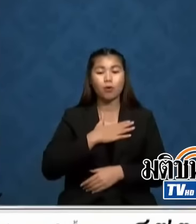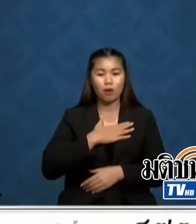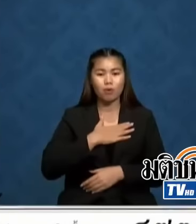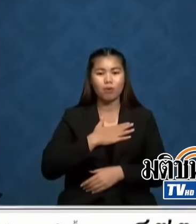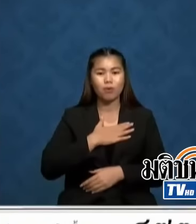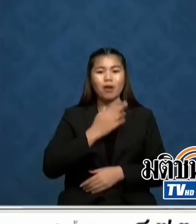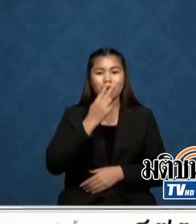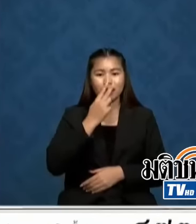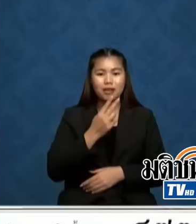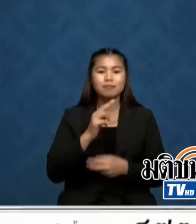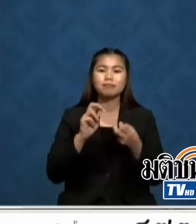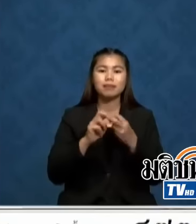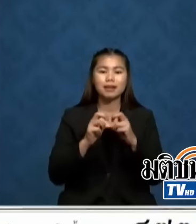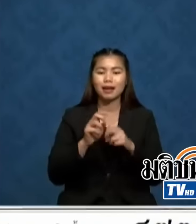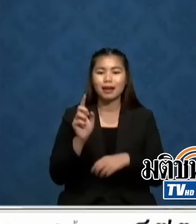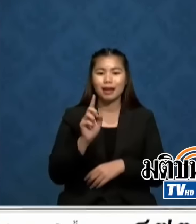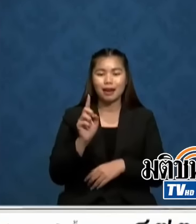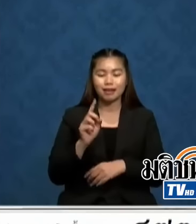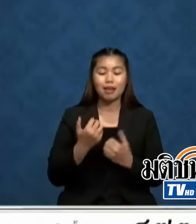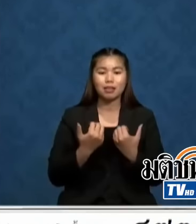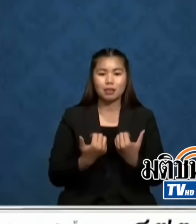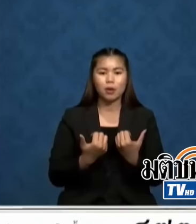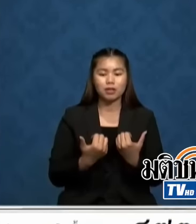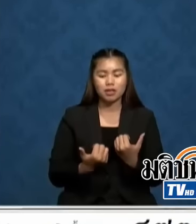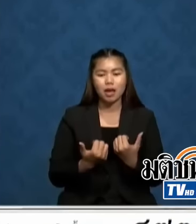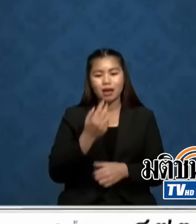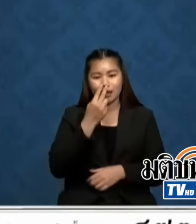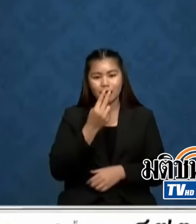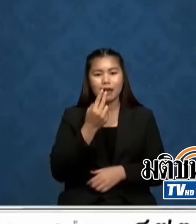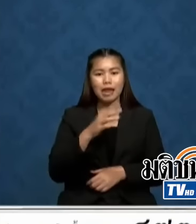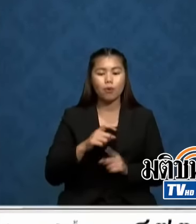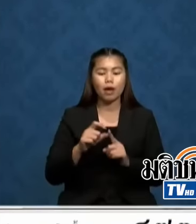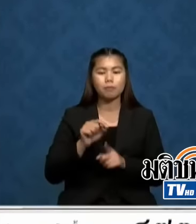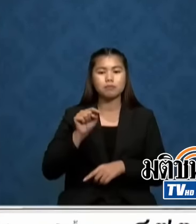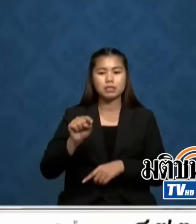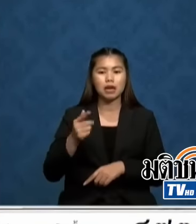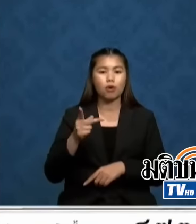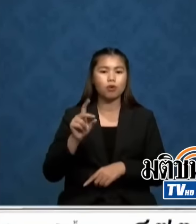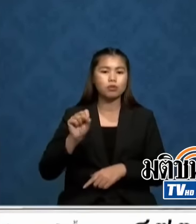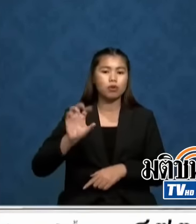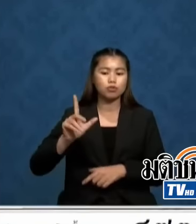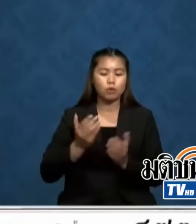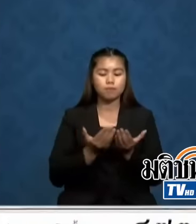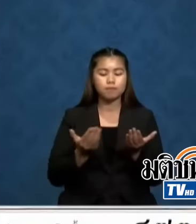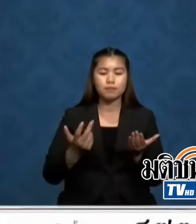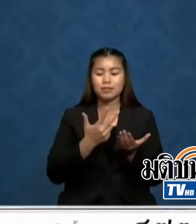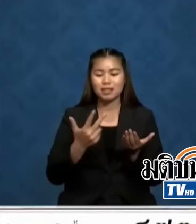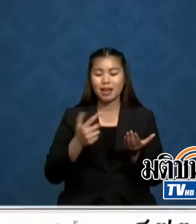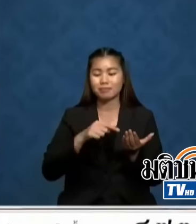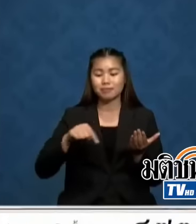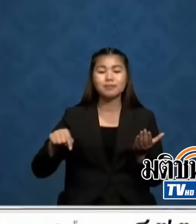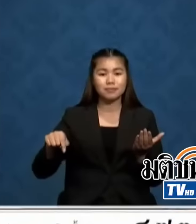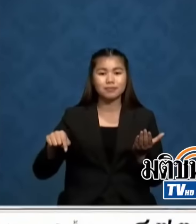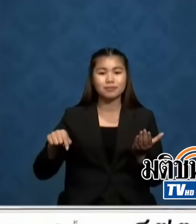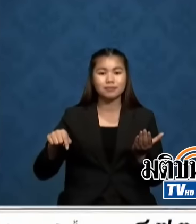แลเห็นว่าปัจจุบันนี้ได้พิสูจน์หลายๆอย่างว่าคำสั่งคสช 3 3ฉบับก็คือคำสั่ง